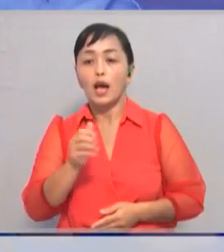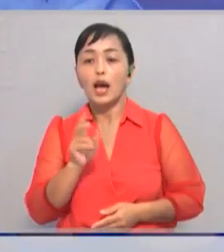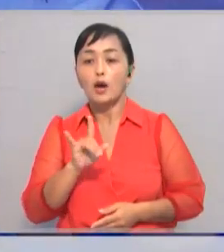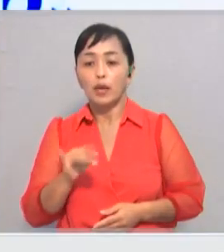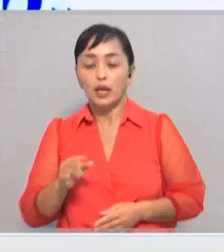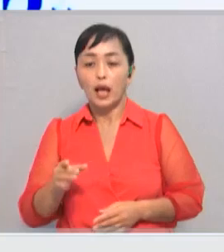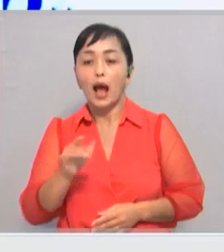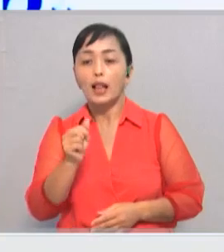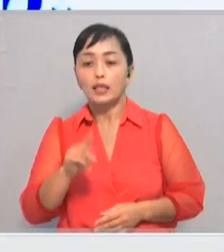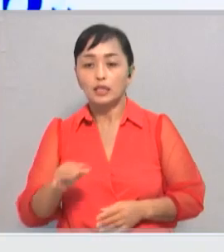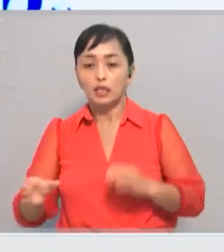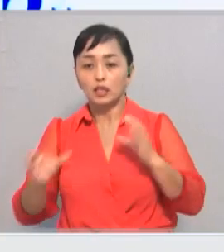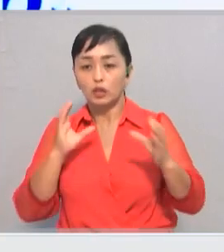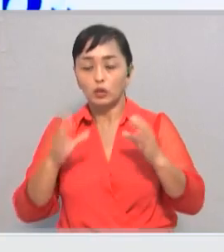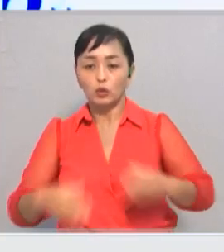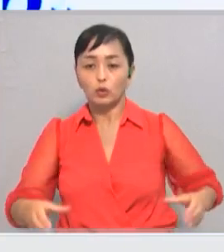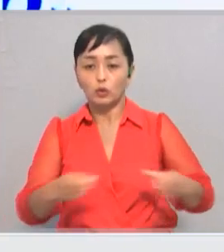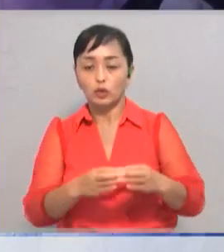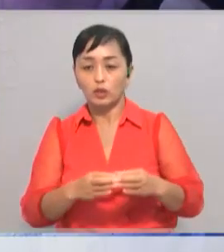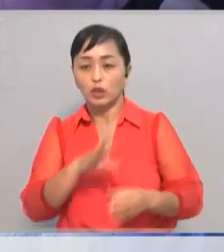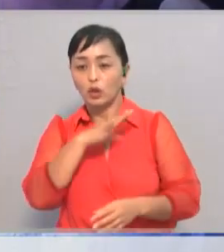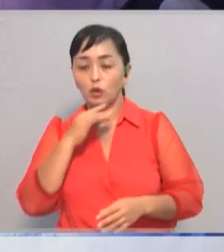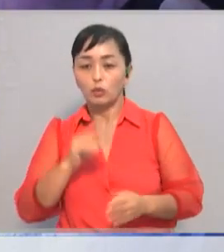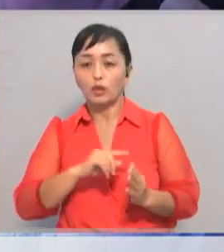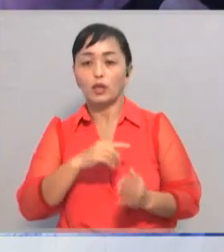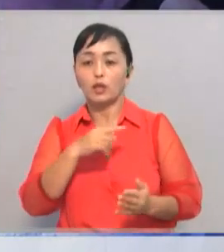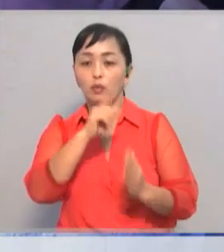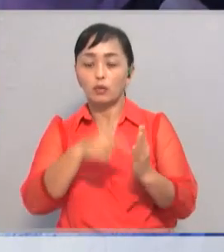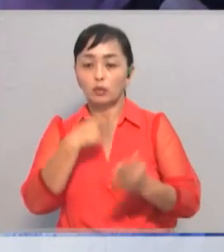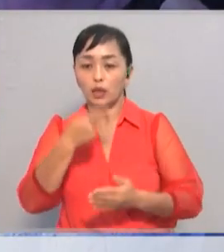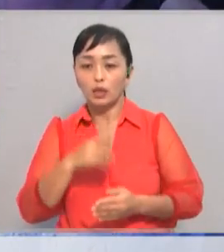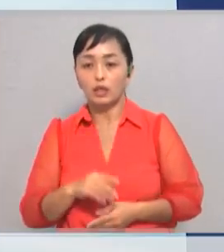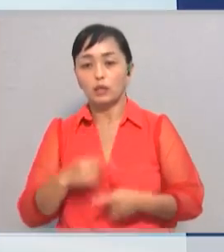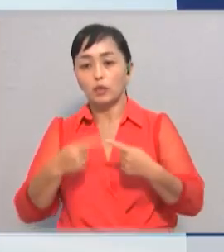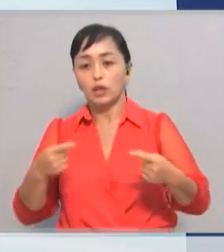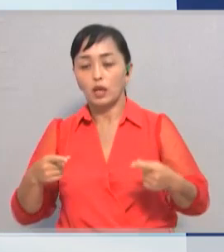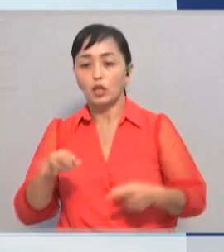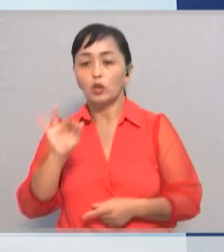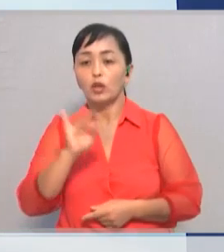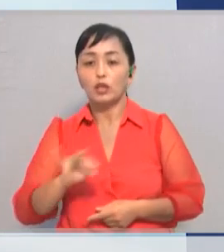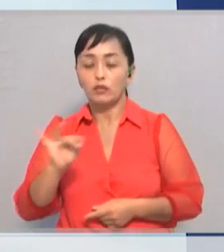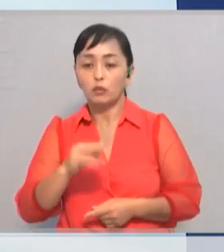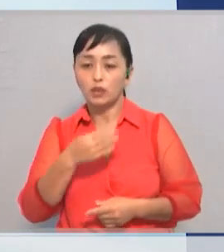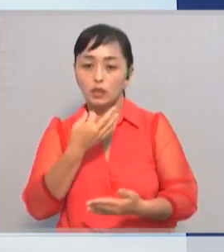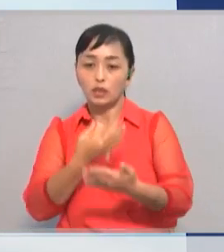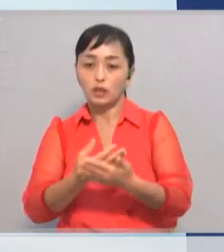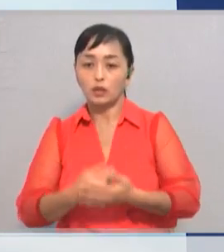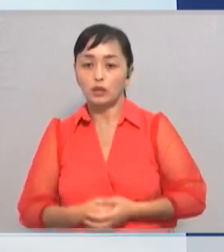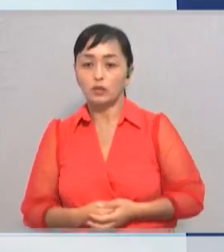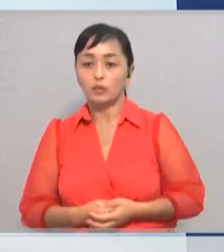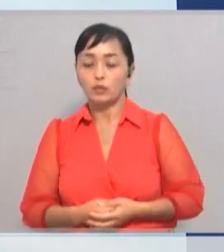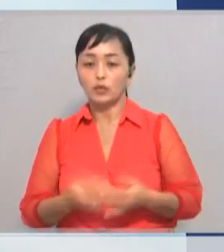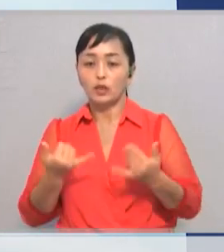Академиясының ұжымы өз тәжірибесімен онлайн форматта бөлісіп, құнды баяндамаларын ұсынды. Қазіргі таңда тәрбие мәселесін, құндылықтарды